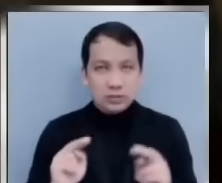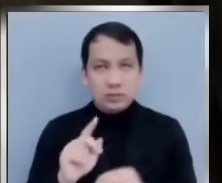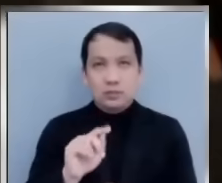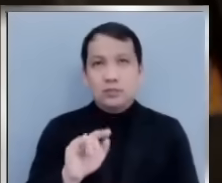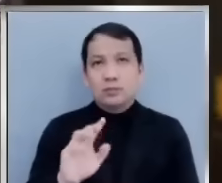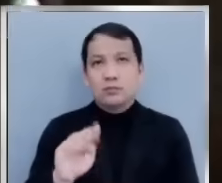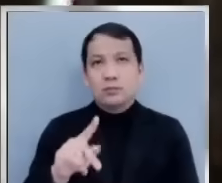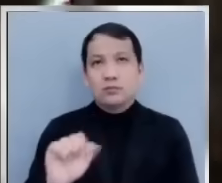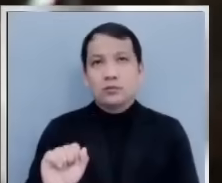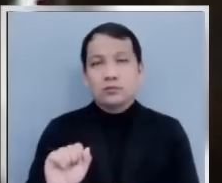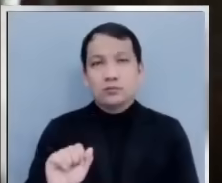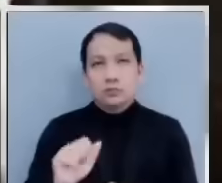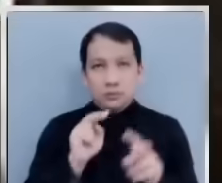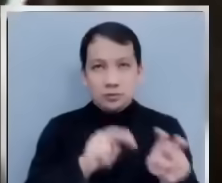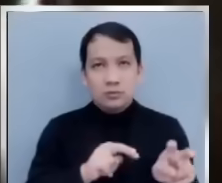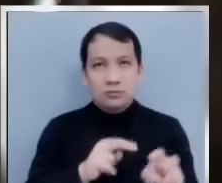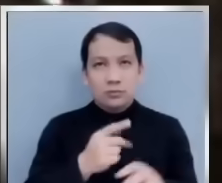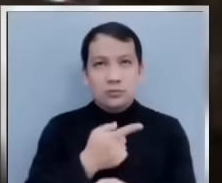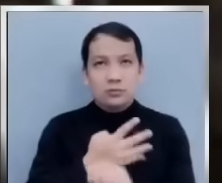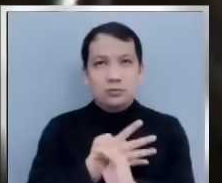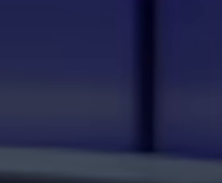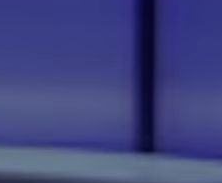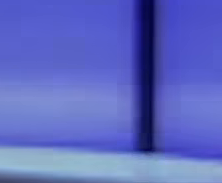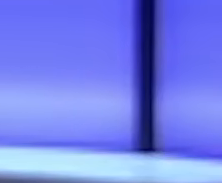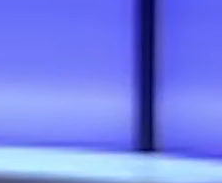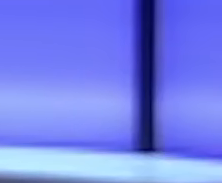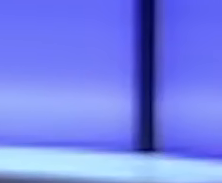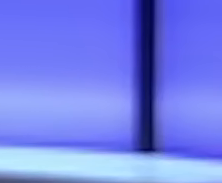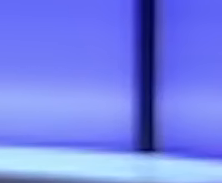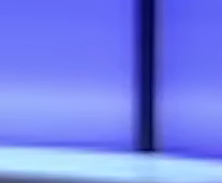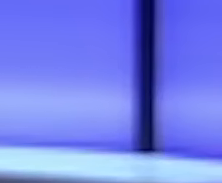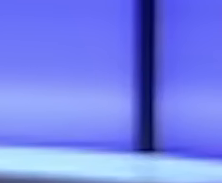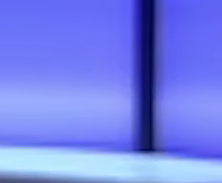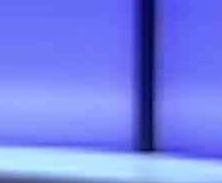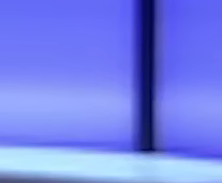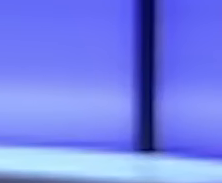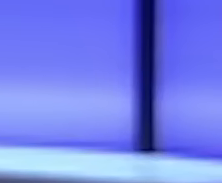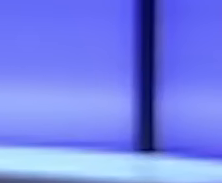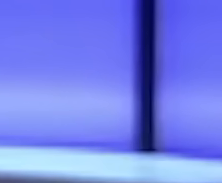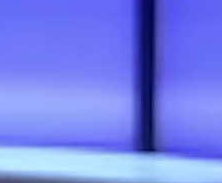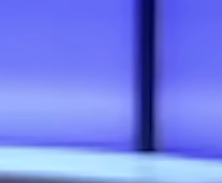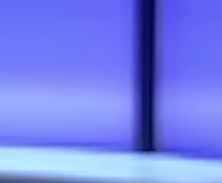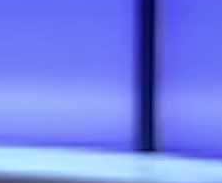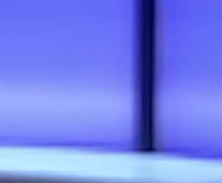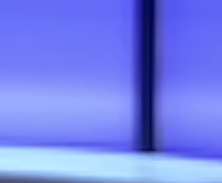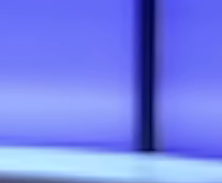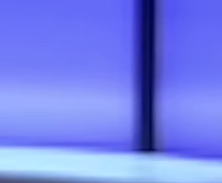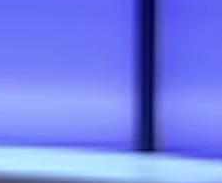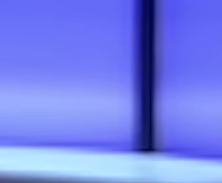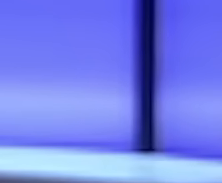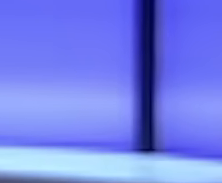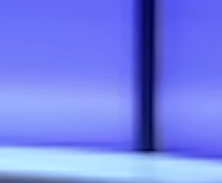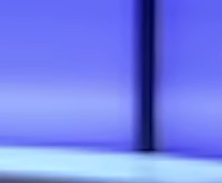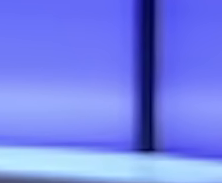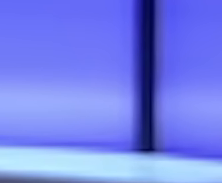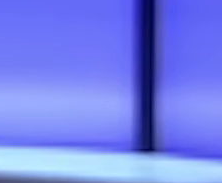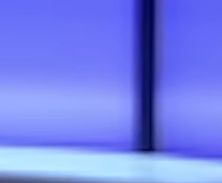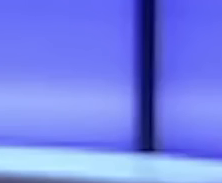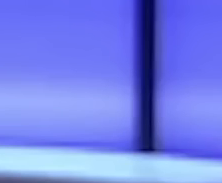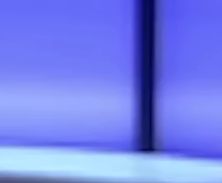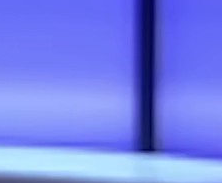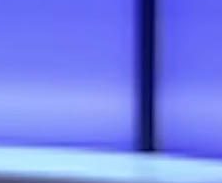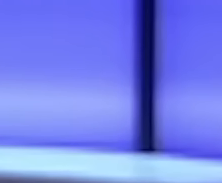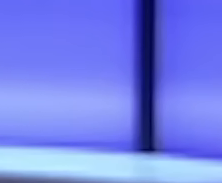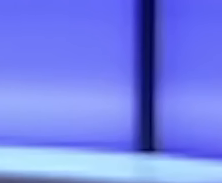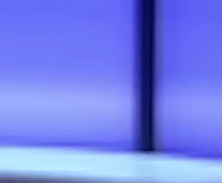Perez, Nakatutok, 24 Horas. Good news mga kapuso! Maaari niyong mapanood ang 24 Horas at